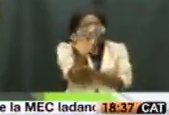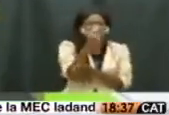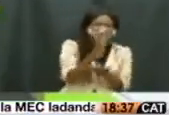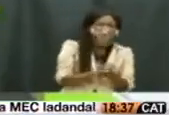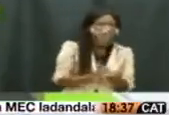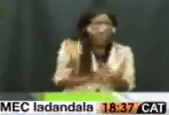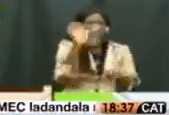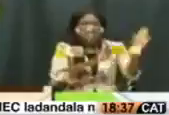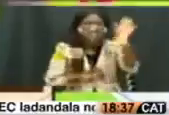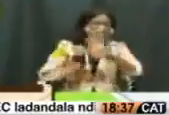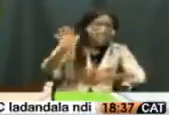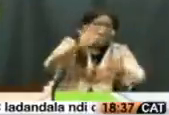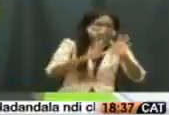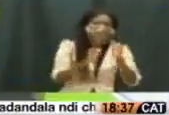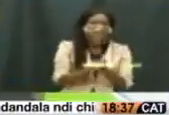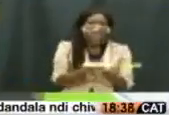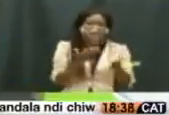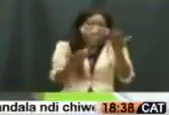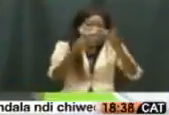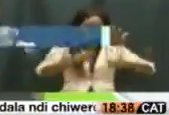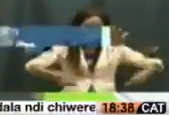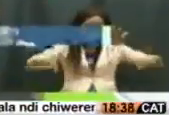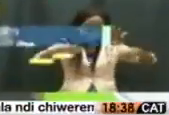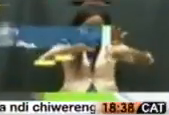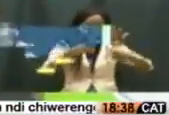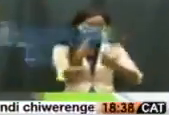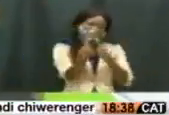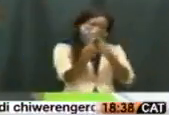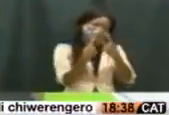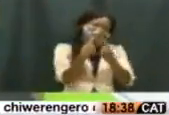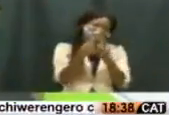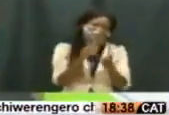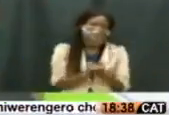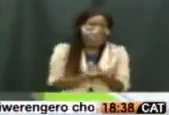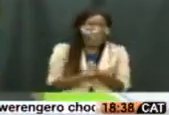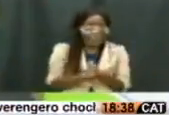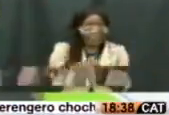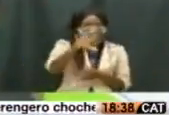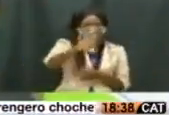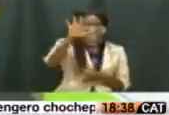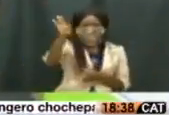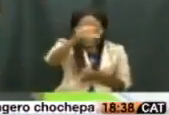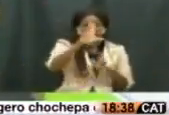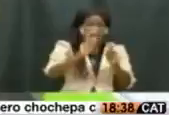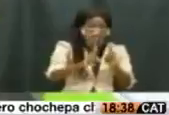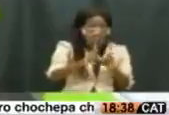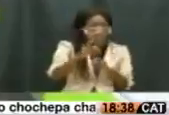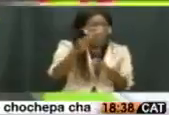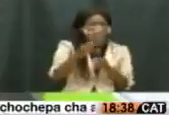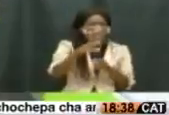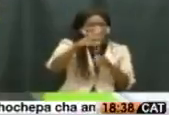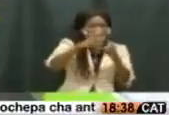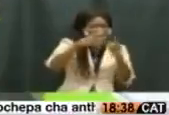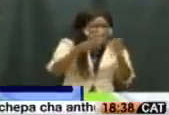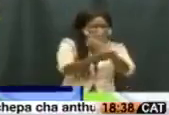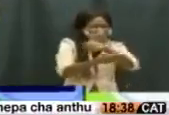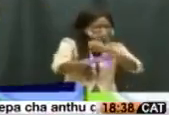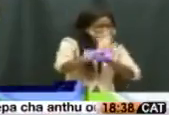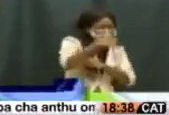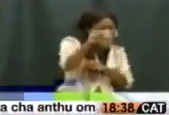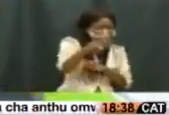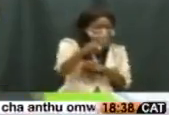panel discussion. Pomwe nditu tima atenga akaswiri amaderamo